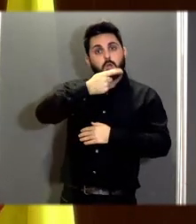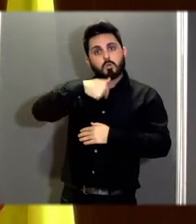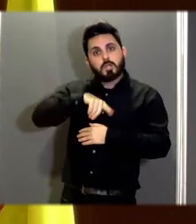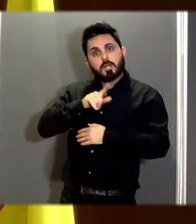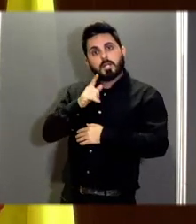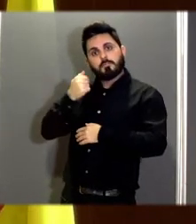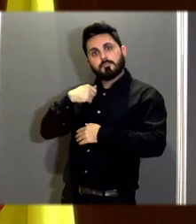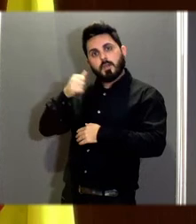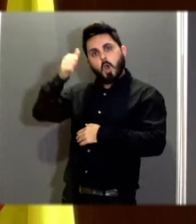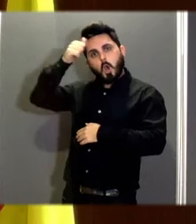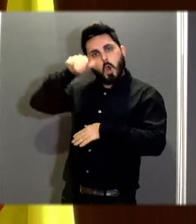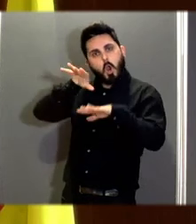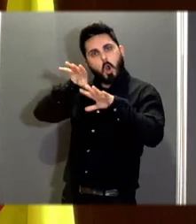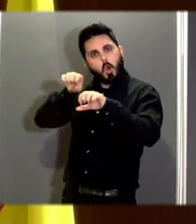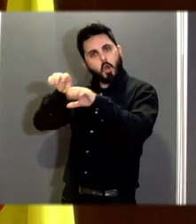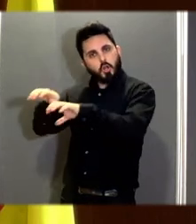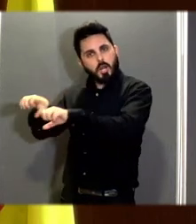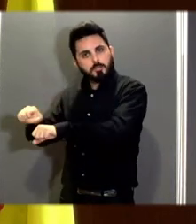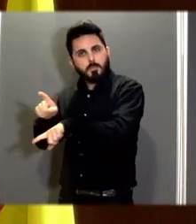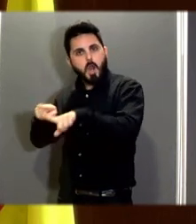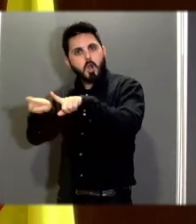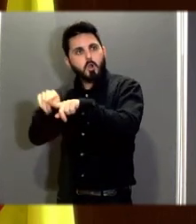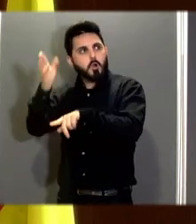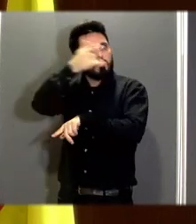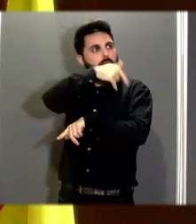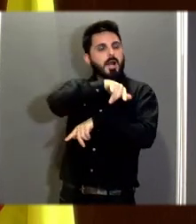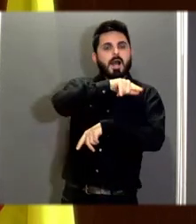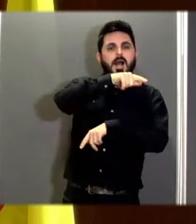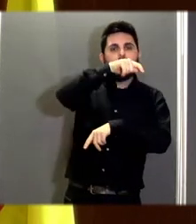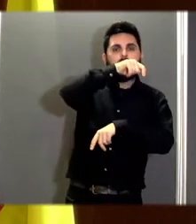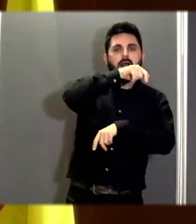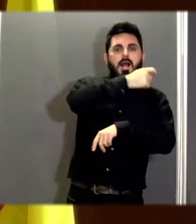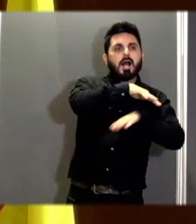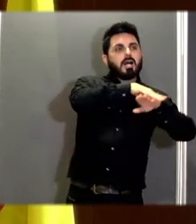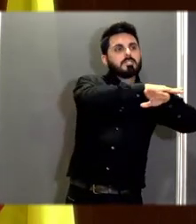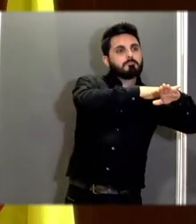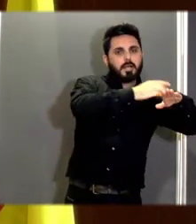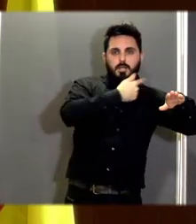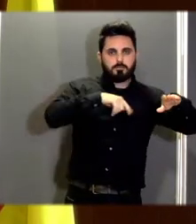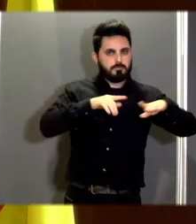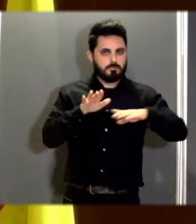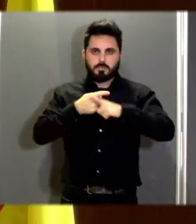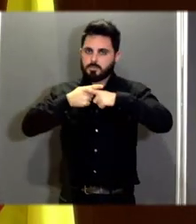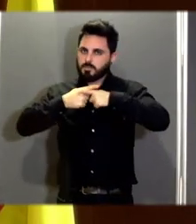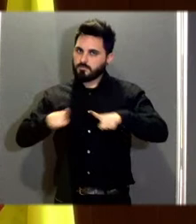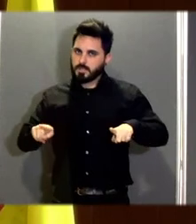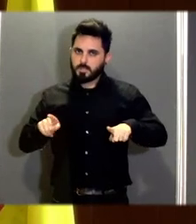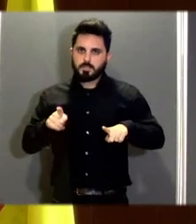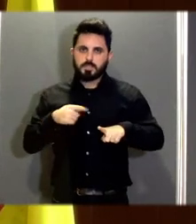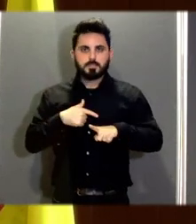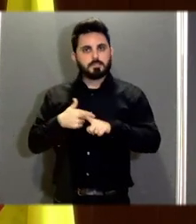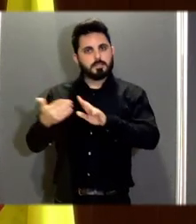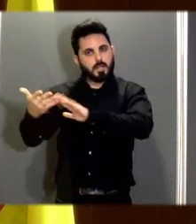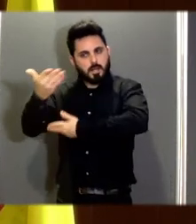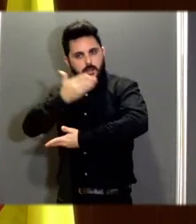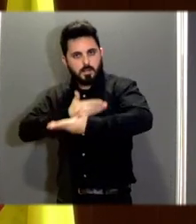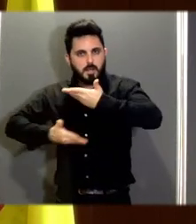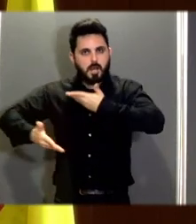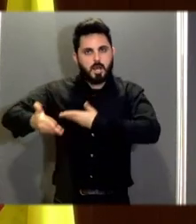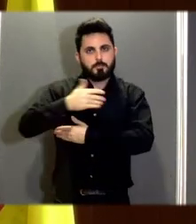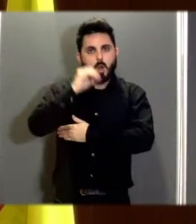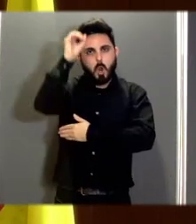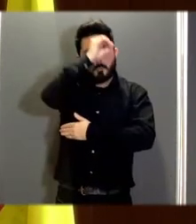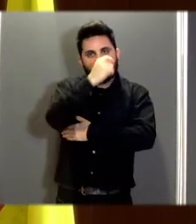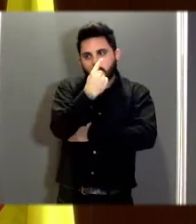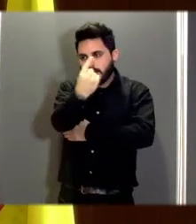colonialisme semblant al que critica de l'Estat espanyol. Per contra, cal que el recolzament tingui en compte els diferents punts de vista de cadascun